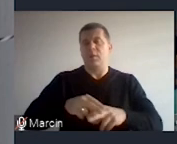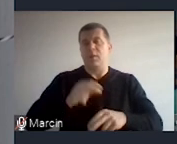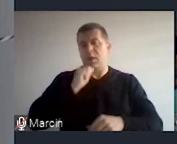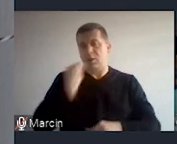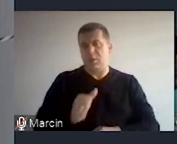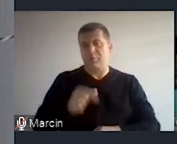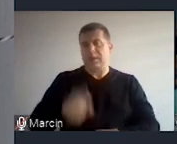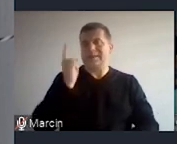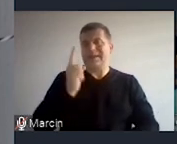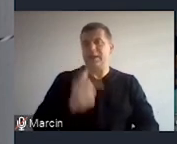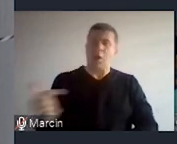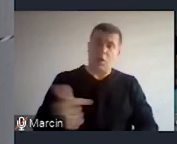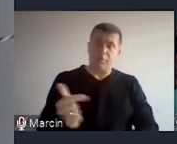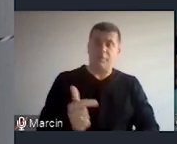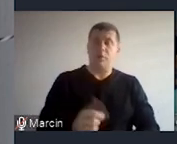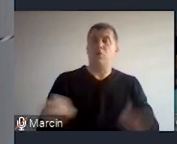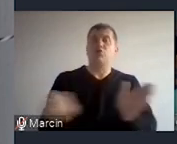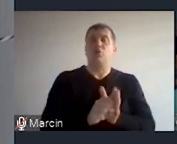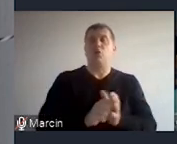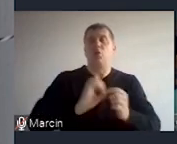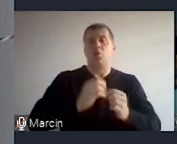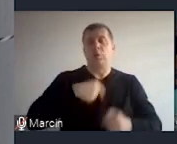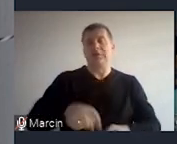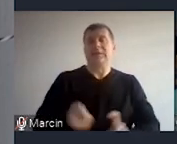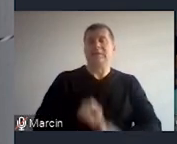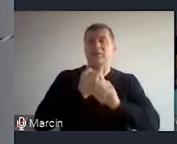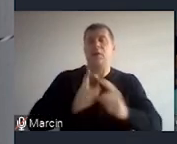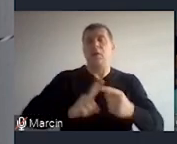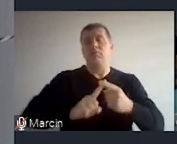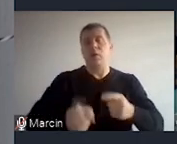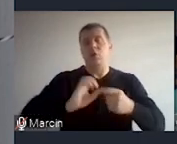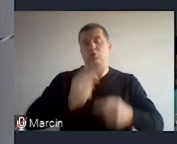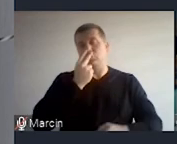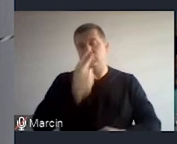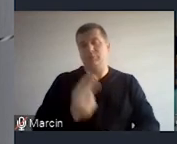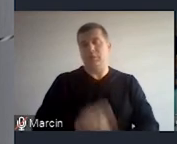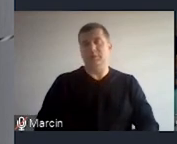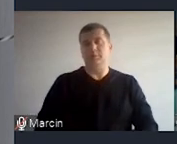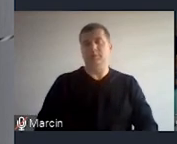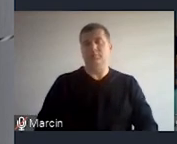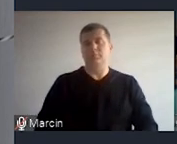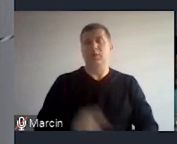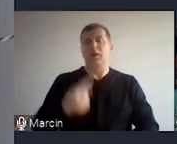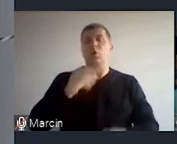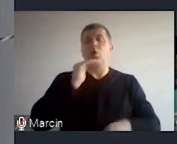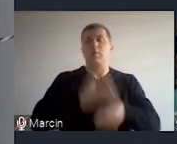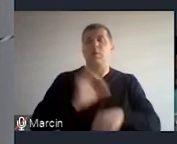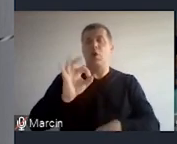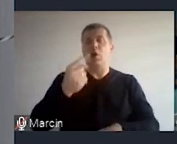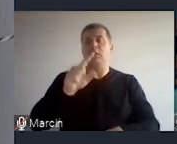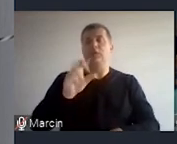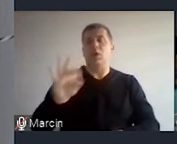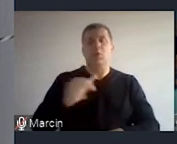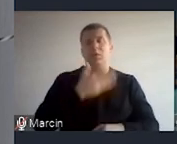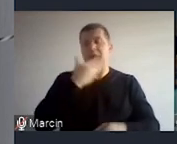europejskich ten zakaz obowiązuje. Do grudnia zawieszony, po grudniu zobaczymy. Z dziełami nie ma najmniejszego problemu.